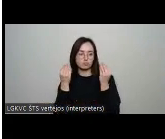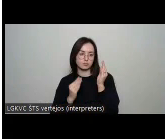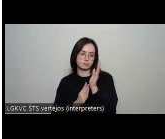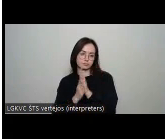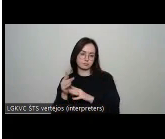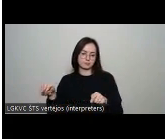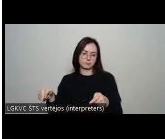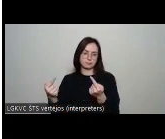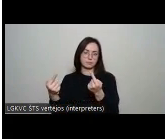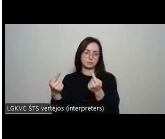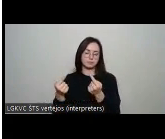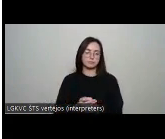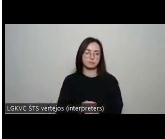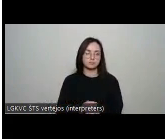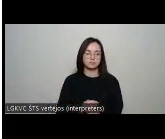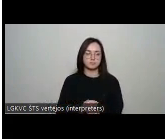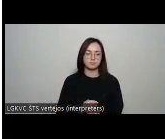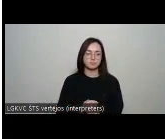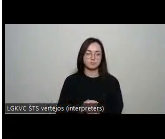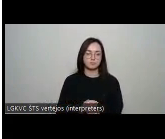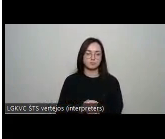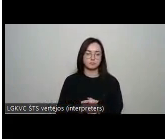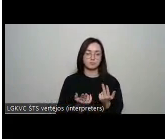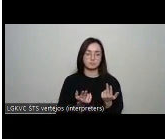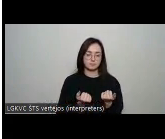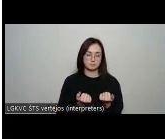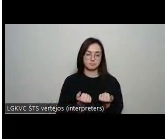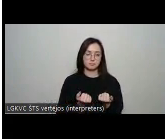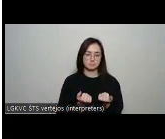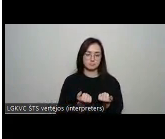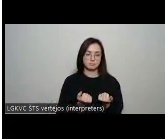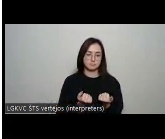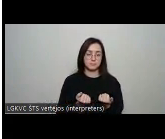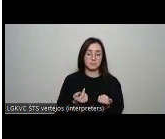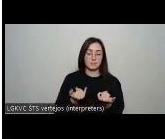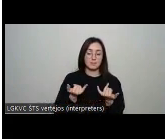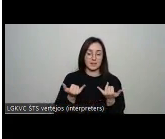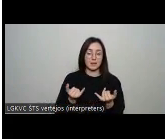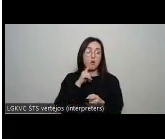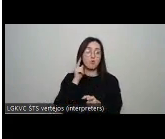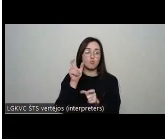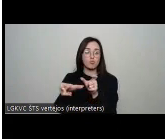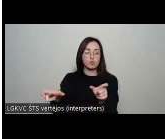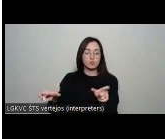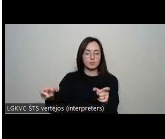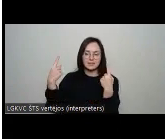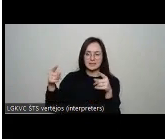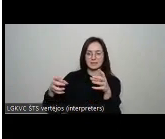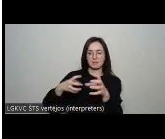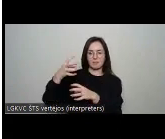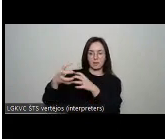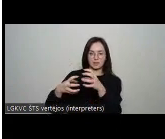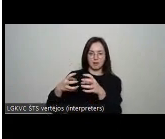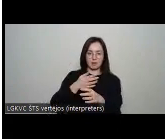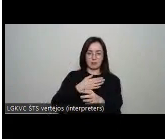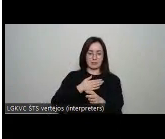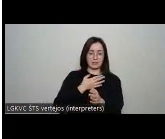dalykų mokiniams. Ir taip, mokiniai dabar gyvena visiškai kitame pasaulyje, negu mes gyvename.